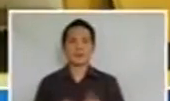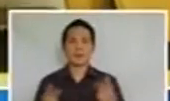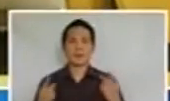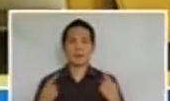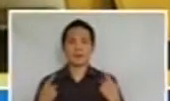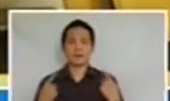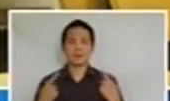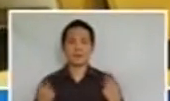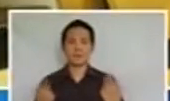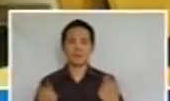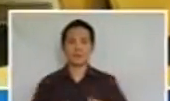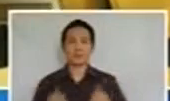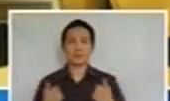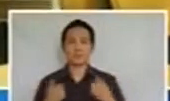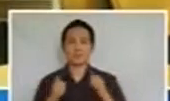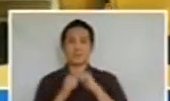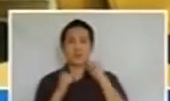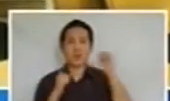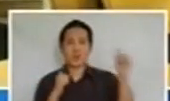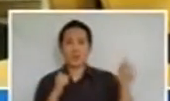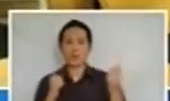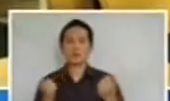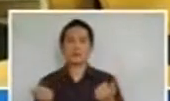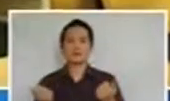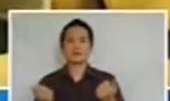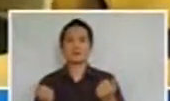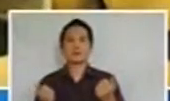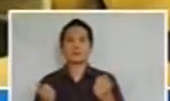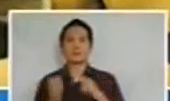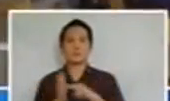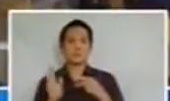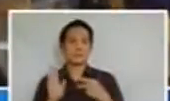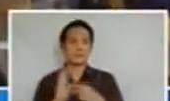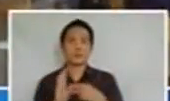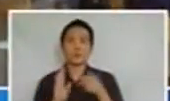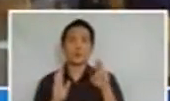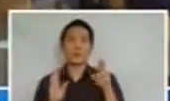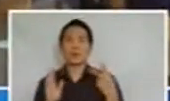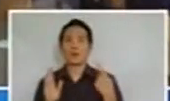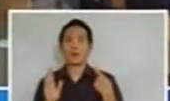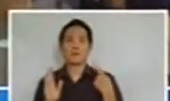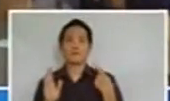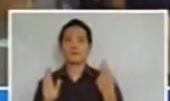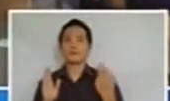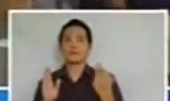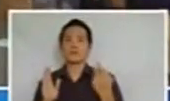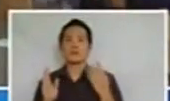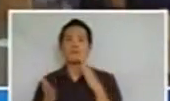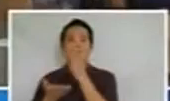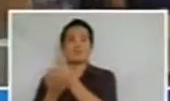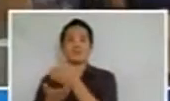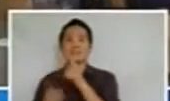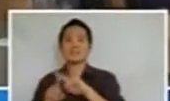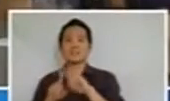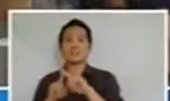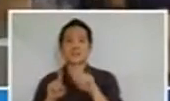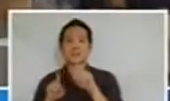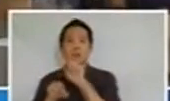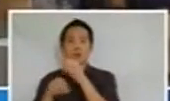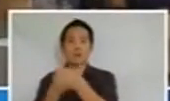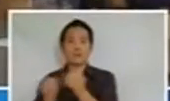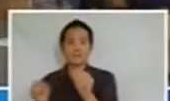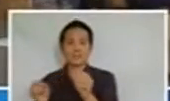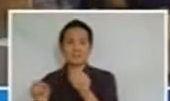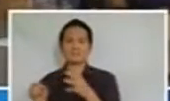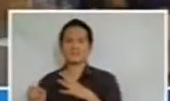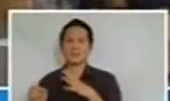ma-fill out po nila yung Oasis form at kami na rin po ang mag-online registration para sa